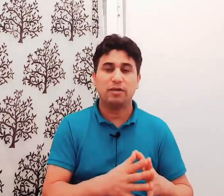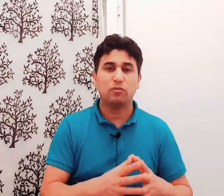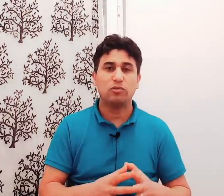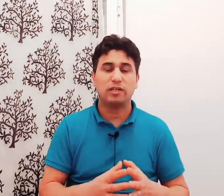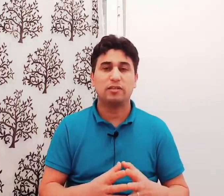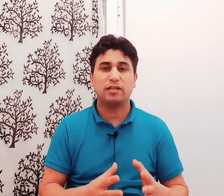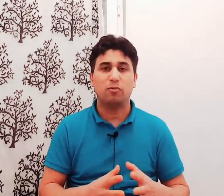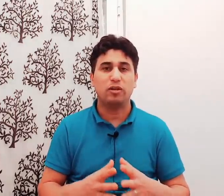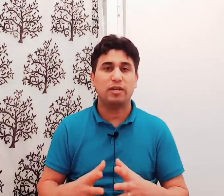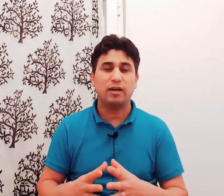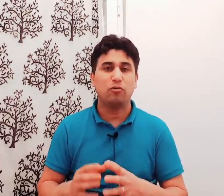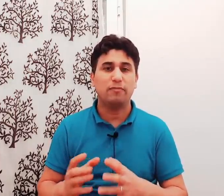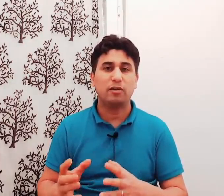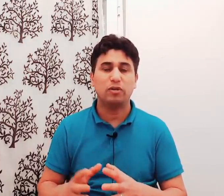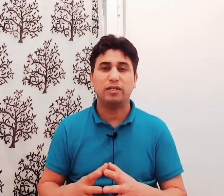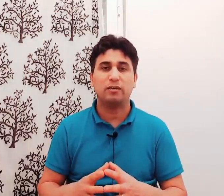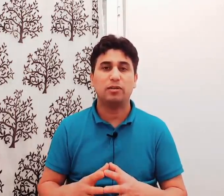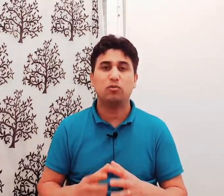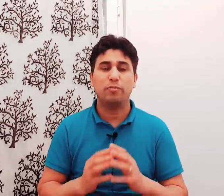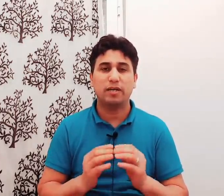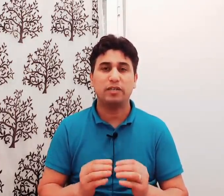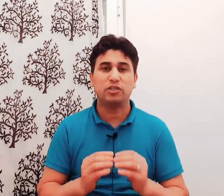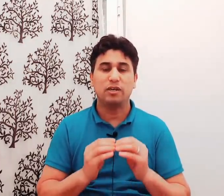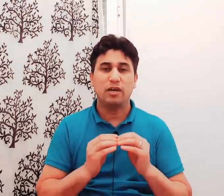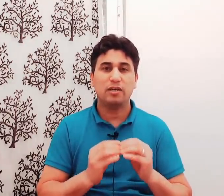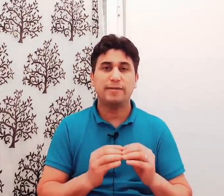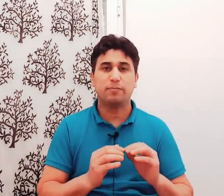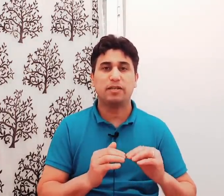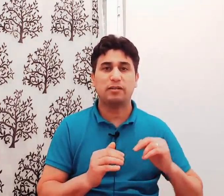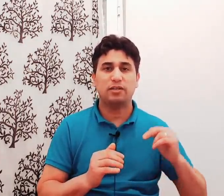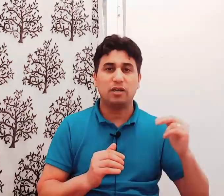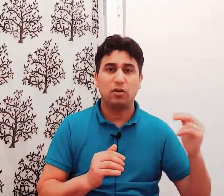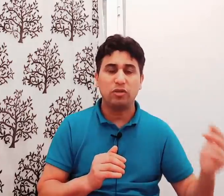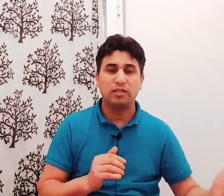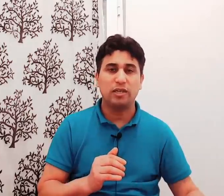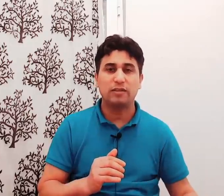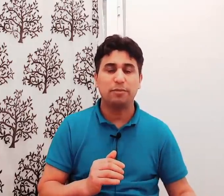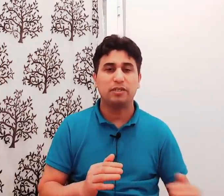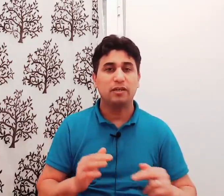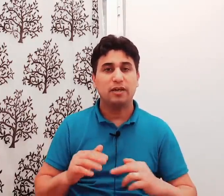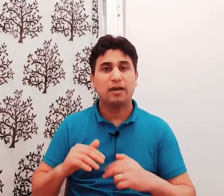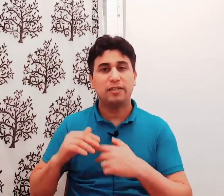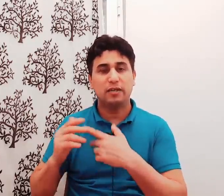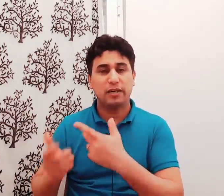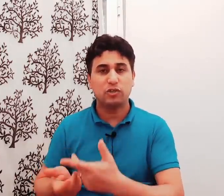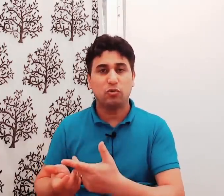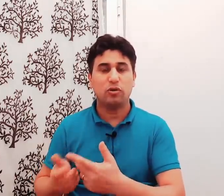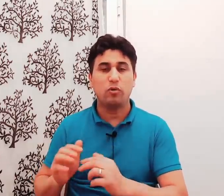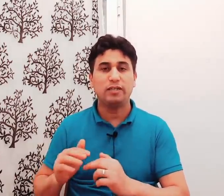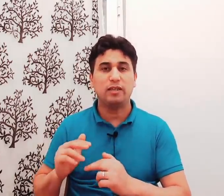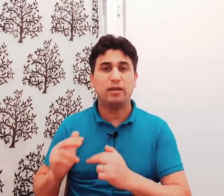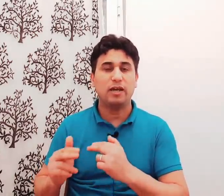الا بغينا نقولوا تريتمون ولا لقاح ولا باكونه، يعني الا بغينا نقولوا ما كاينش ان اسبانيا غادي ترجع للوضع ديالها الطبيعي، غادي